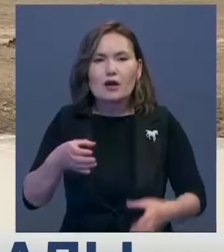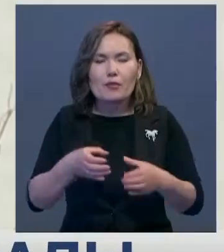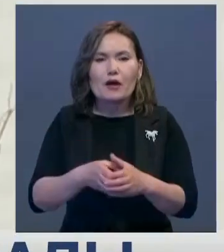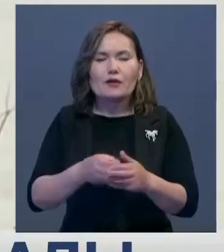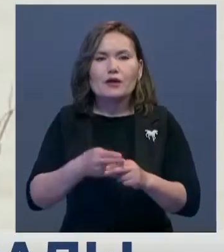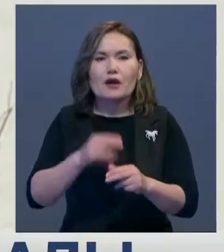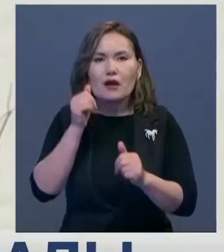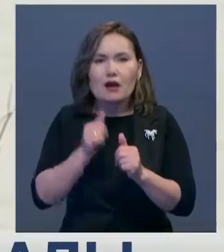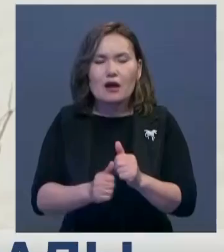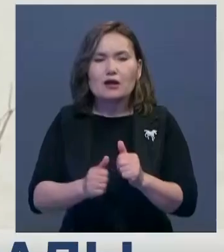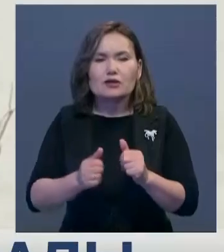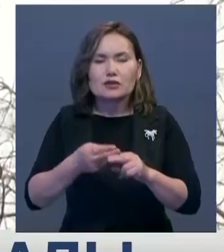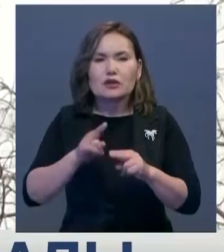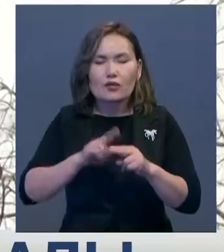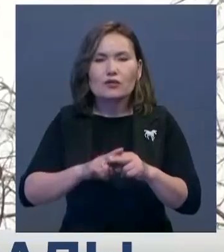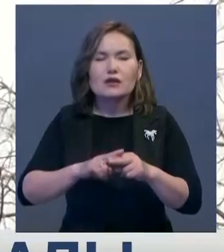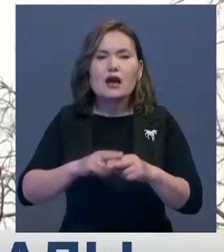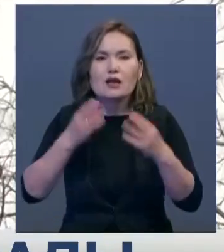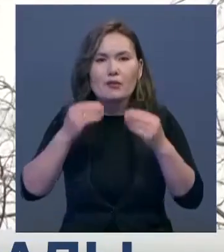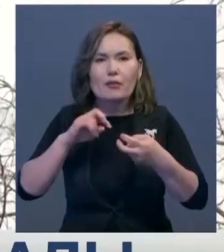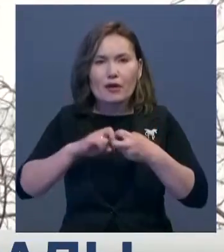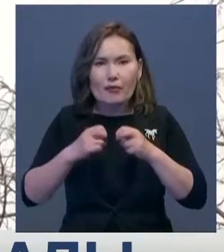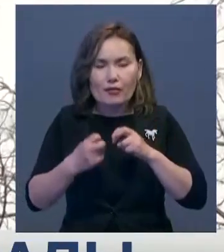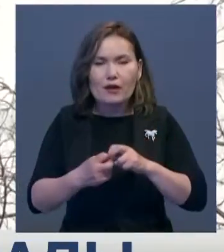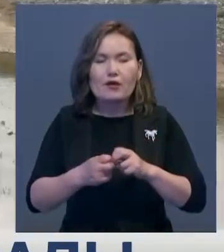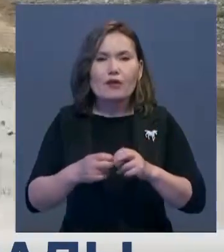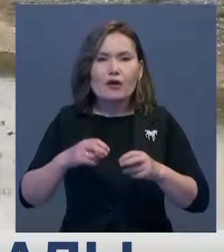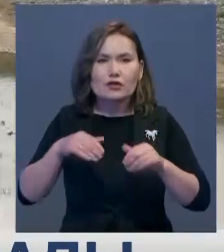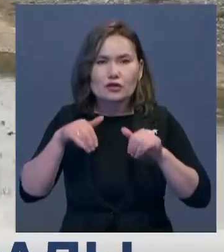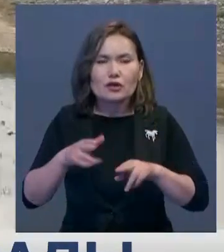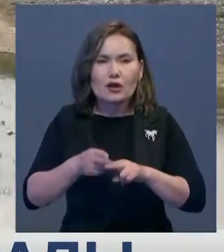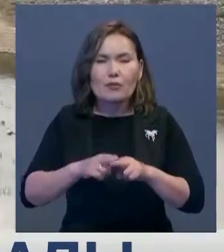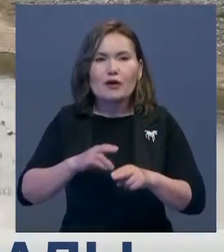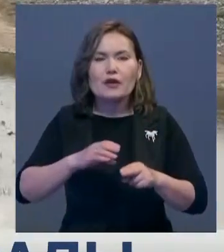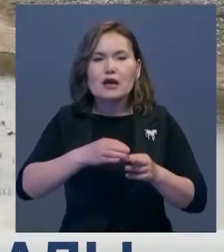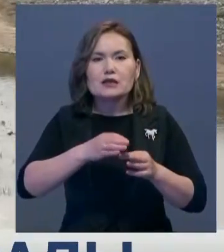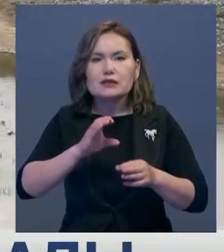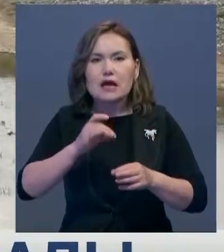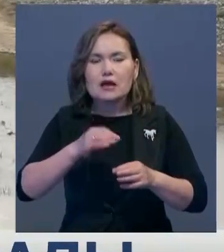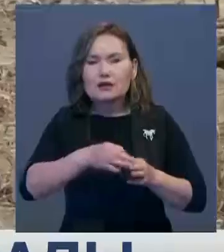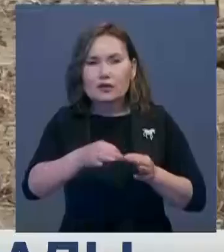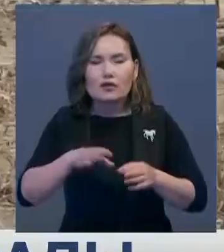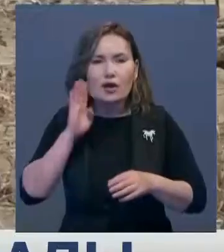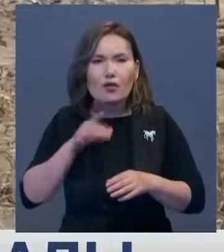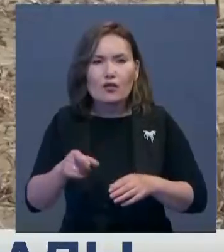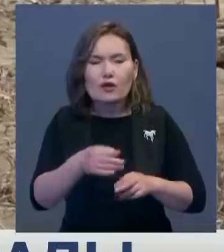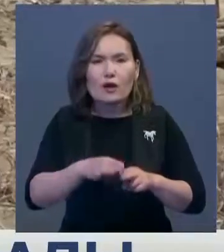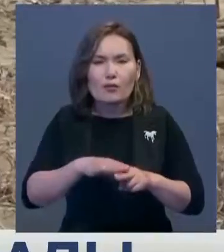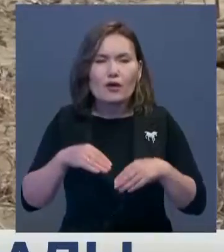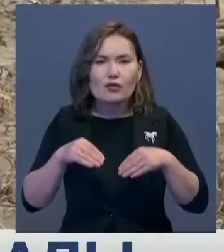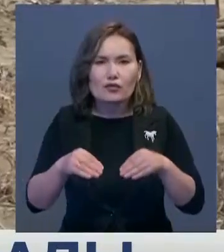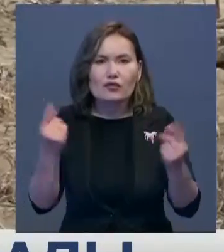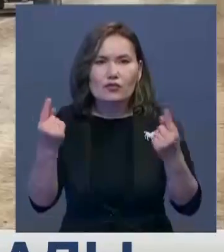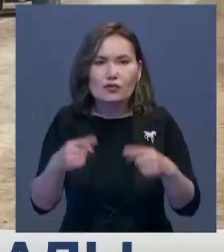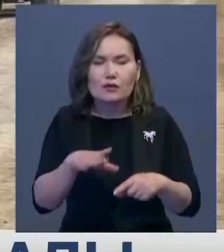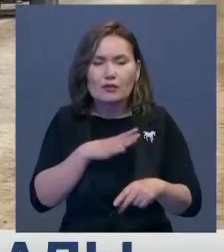күрмеулі мәселе көп ұзамай шешім таппақ. Жауын шашыннан аз түсіп, ойыл Сағыз өзендеріне су келмеу салдарынан да шаруалар тығырыққа